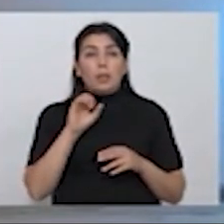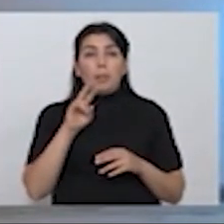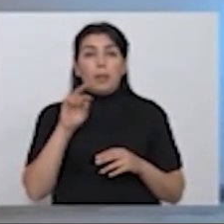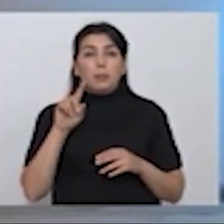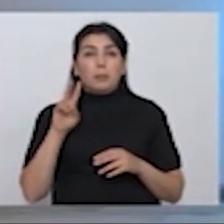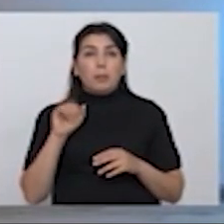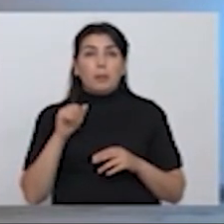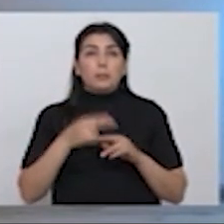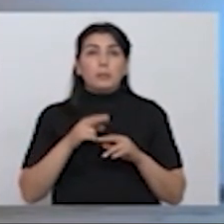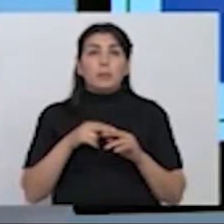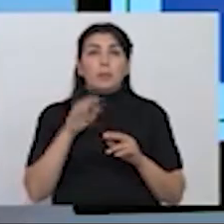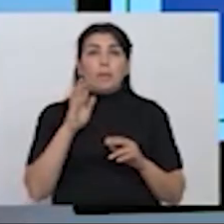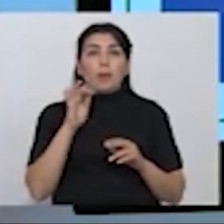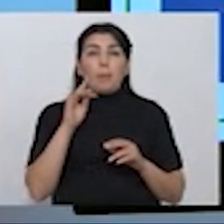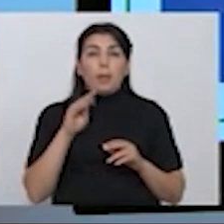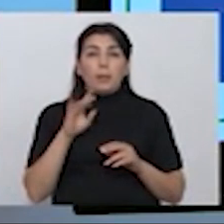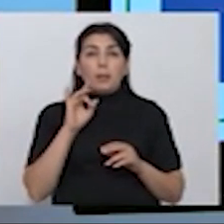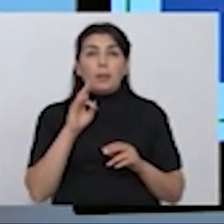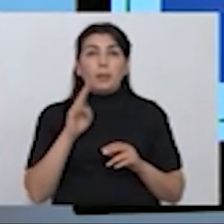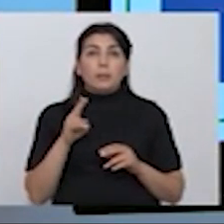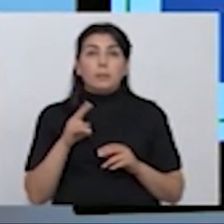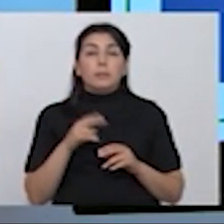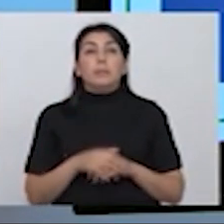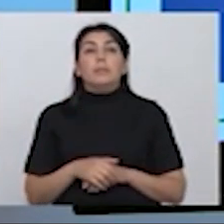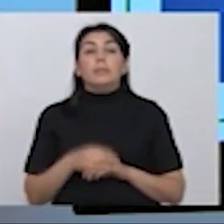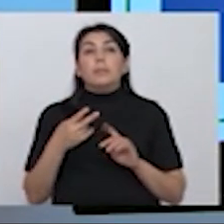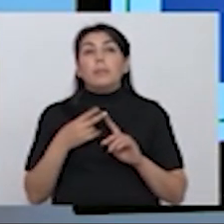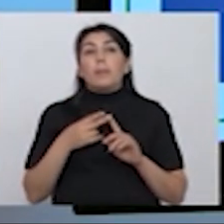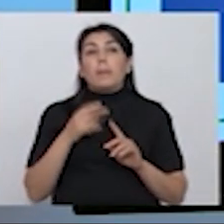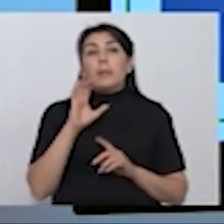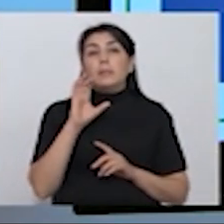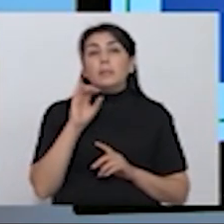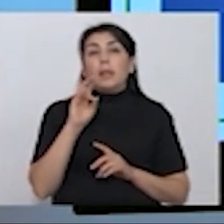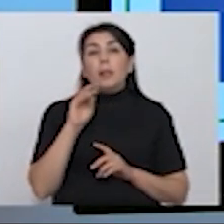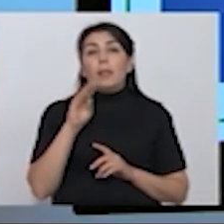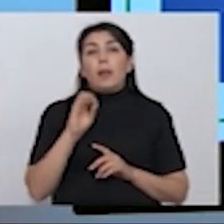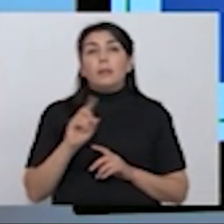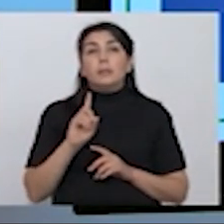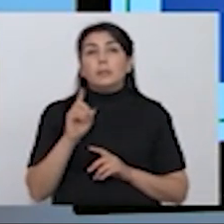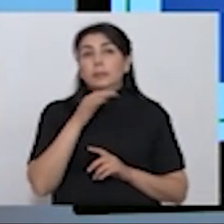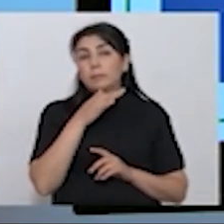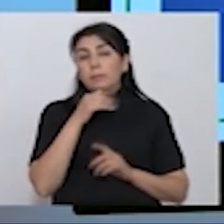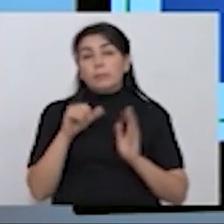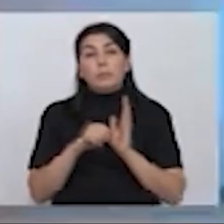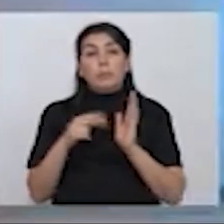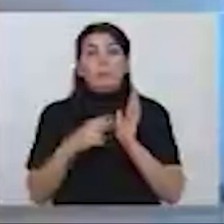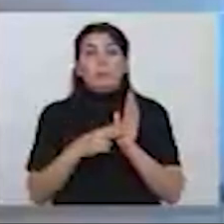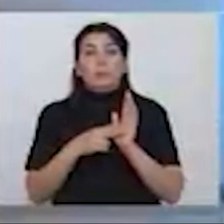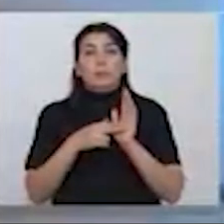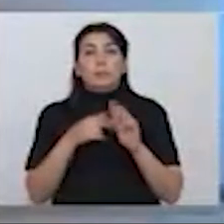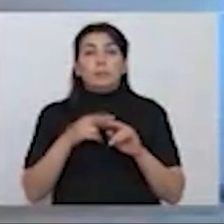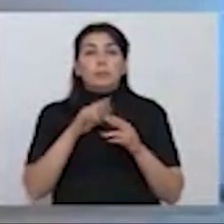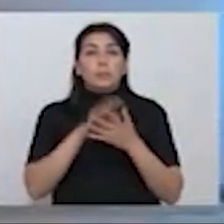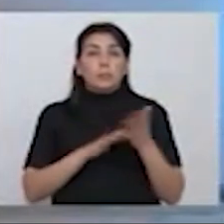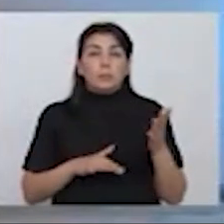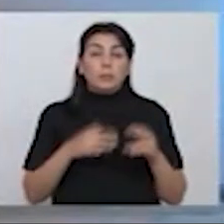RNK hamda fermentlar sintezlanadi. Ikkinchi davr sintez davri. Sintez davri 6-8 soat davom